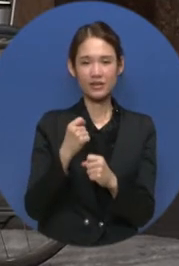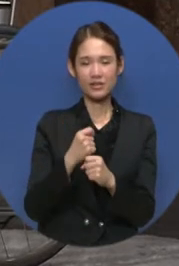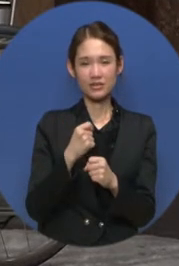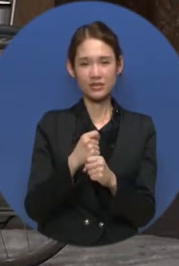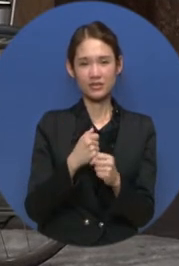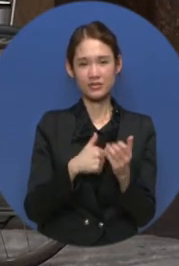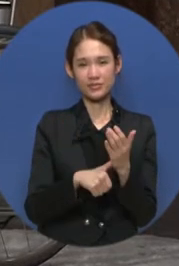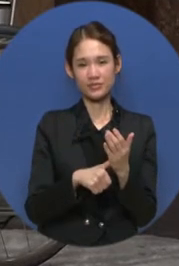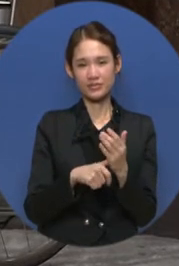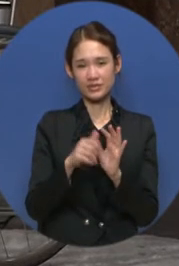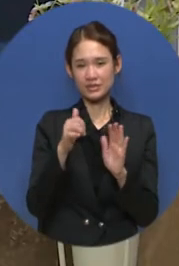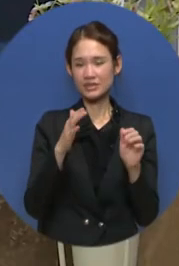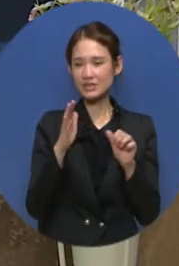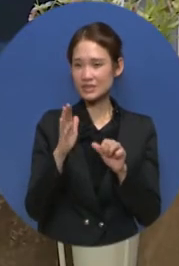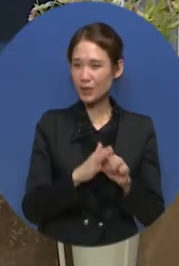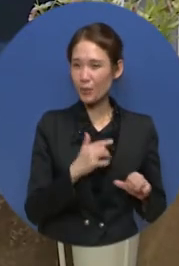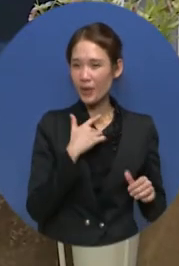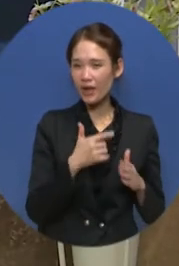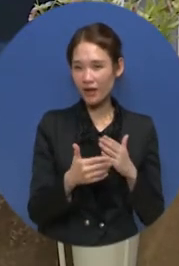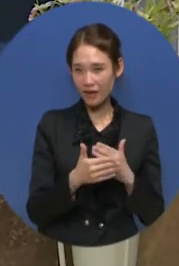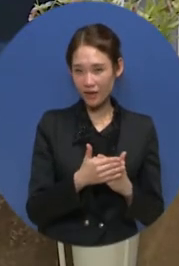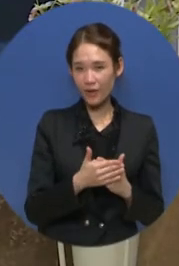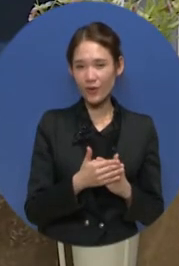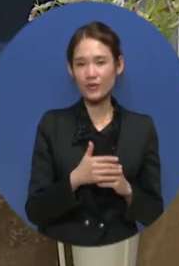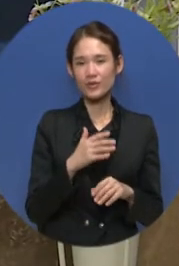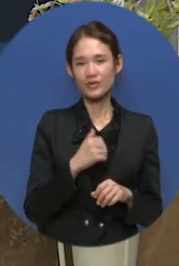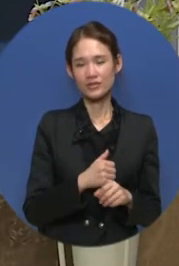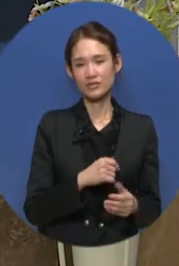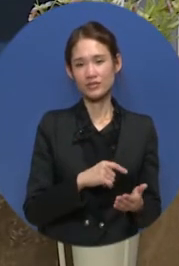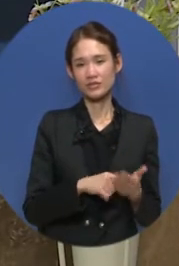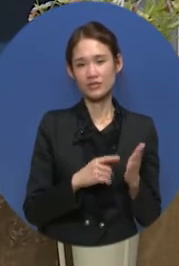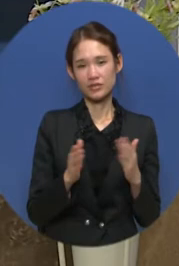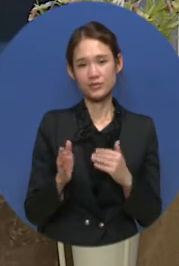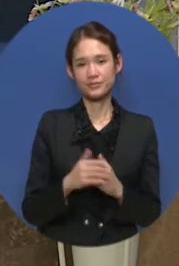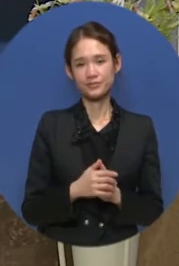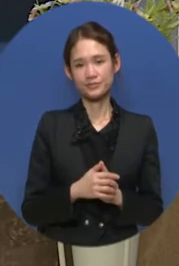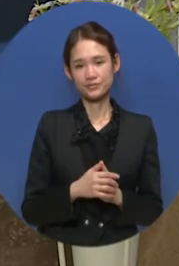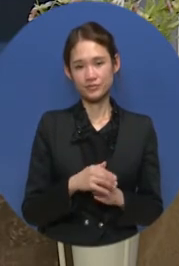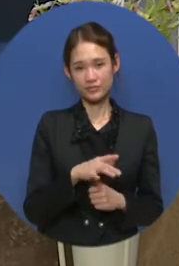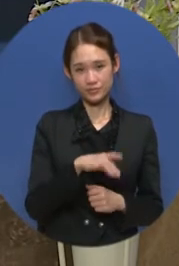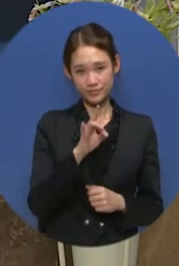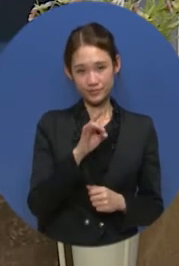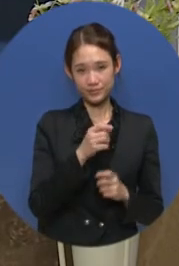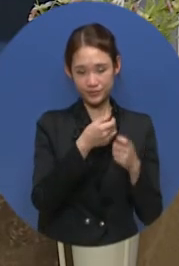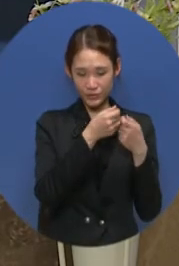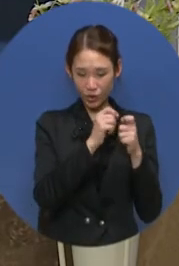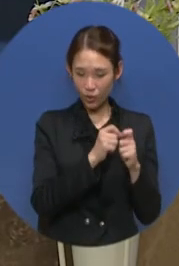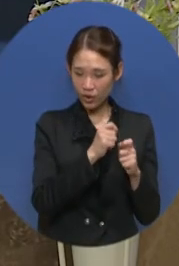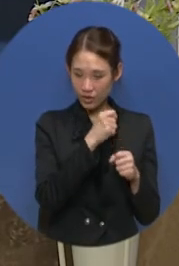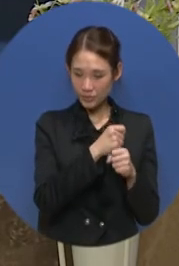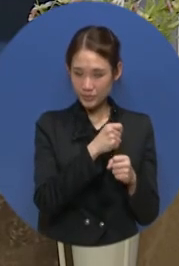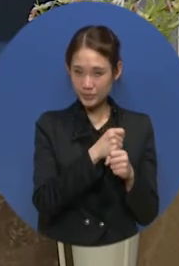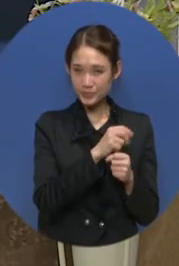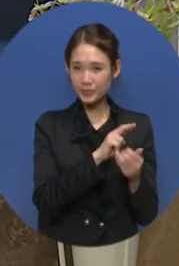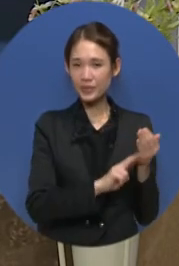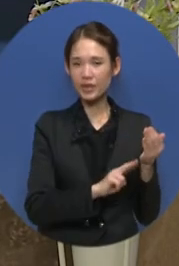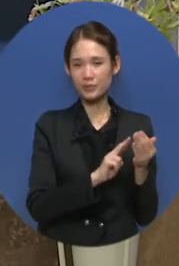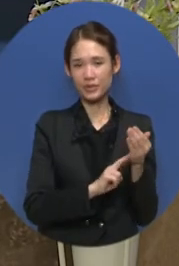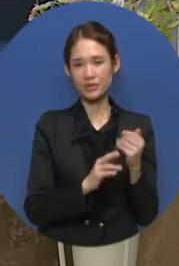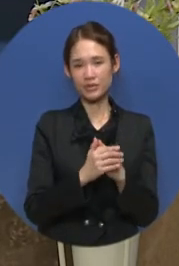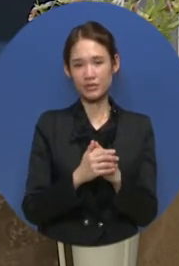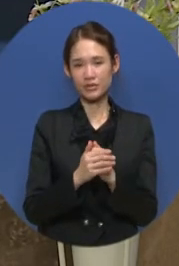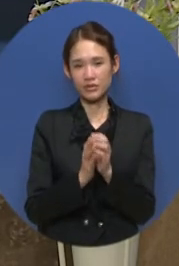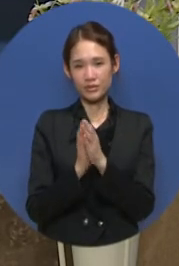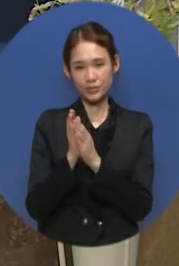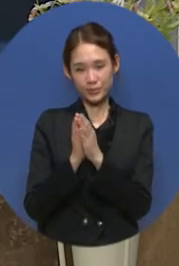예. 또 제품을 실패의 경험이죠. 네, 만들어 내셨는데요. 예. 그러면 이제 초창기에는 공예품을 판매를 하시다가